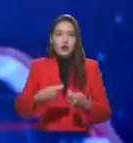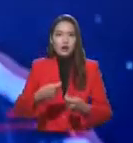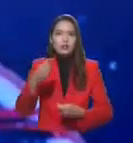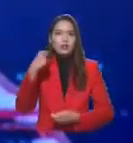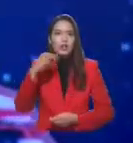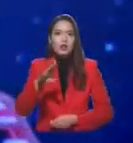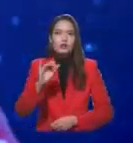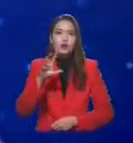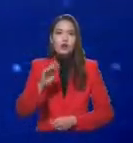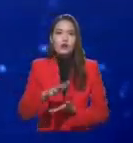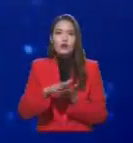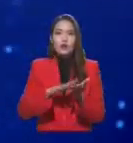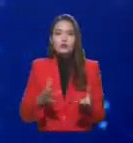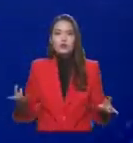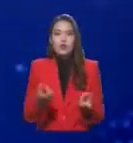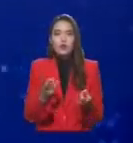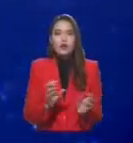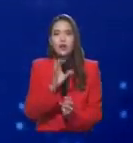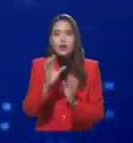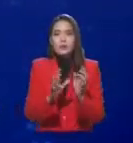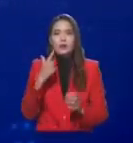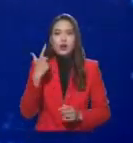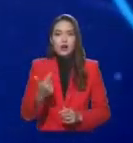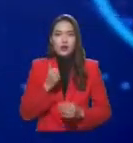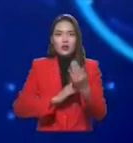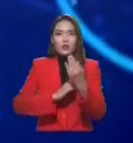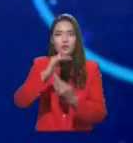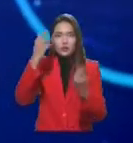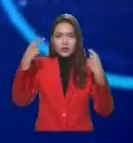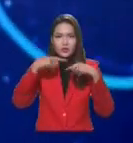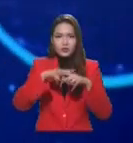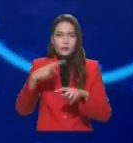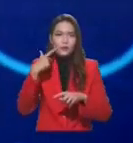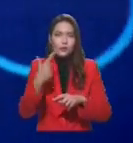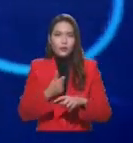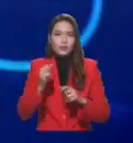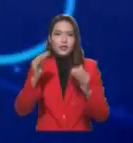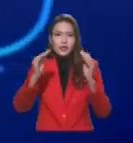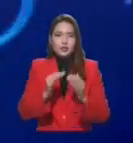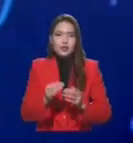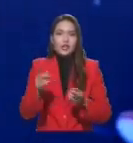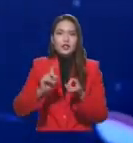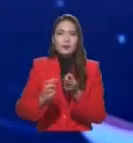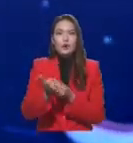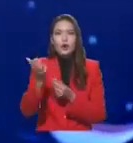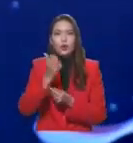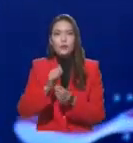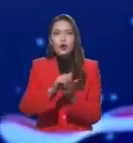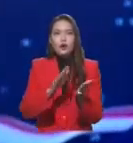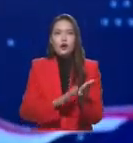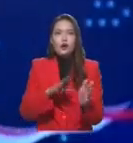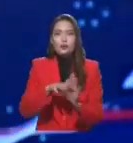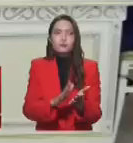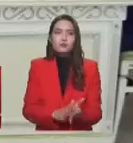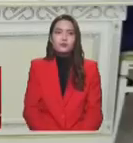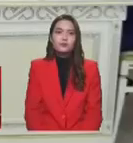народу Касым-Жомарт Токаев заявил о необходимости обеспечить армию высокотехнологичным вооружением и снизить зависимость от импортных